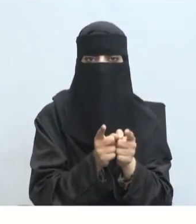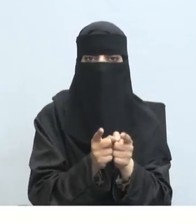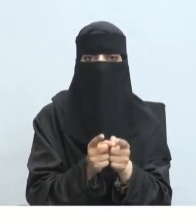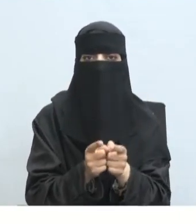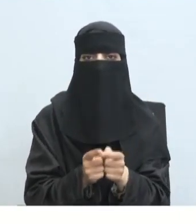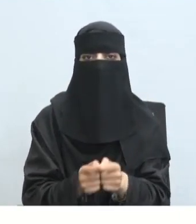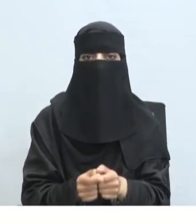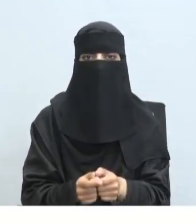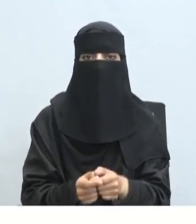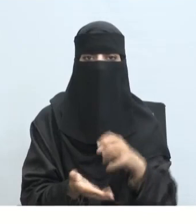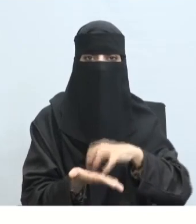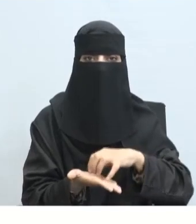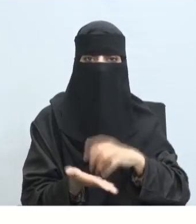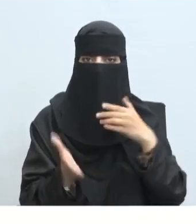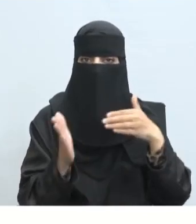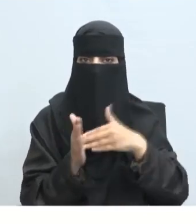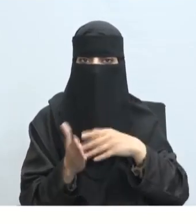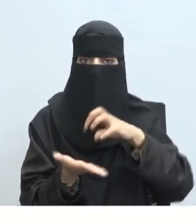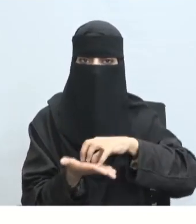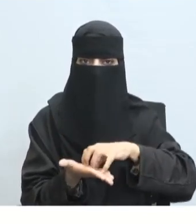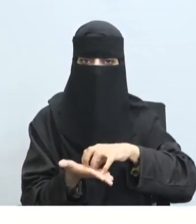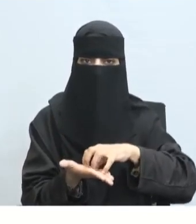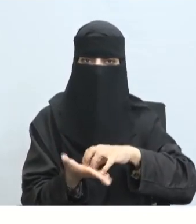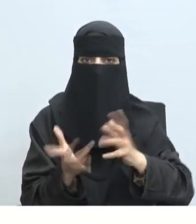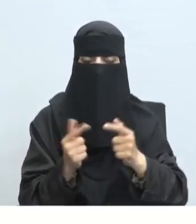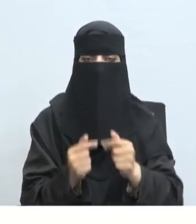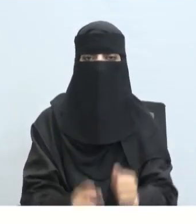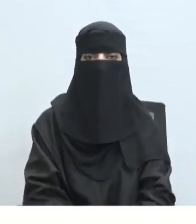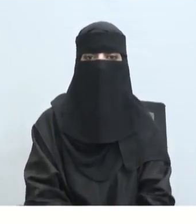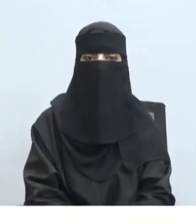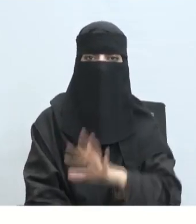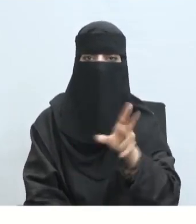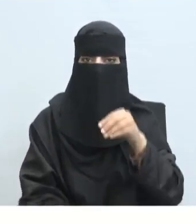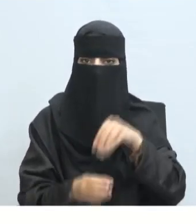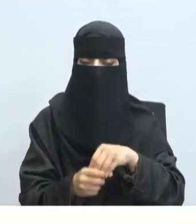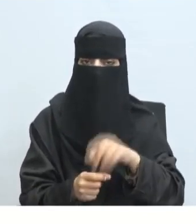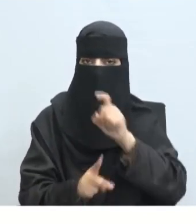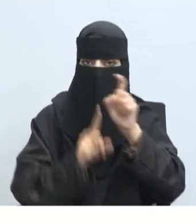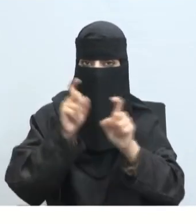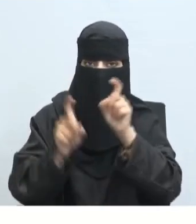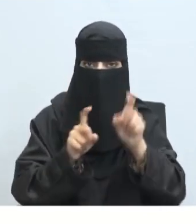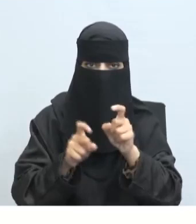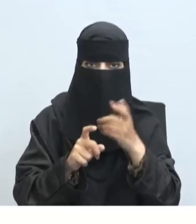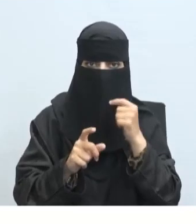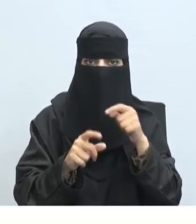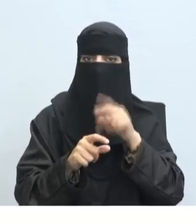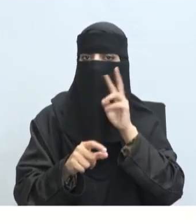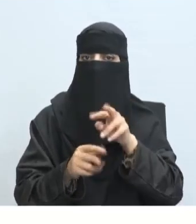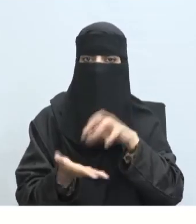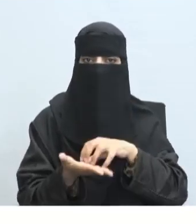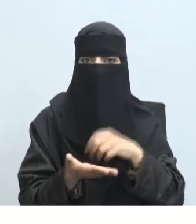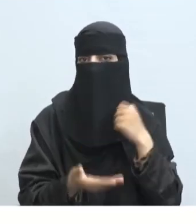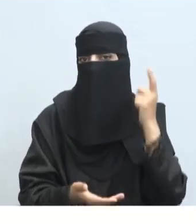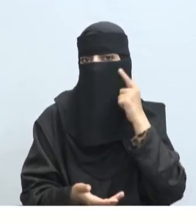هذه القائمه الى ان تصل الى المكان المناسب كل ذلك من خلال طرح الاسئله ذكرنا كيف يبدو الموقع ماذا